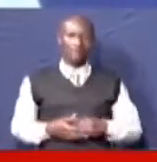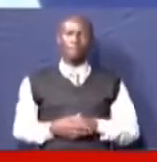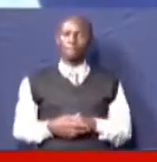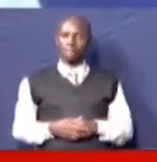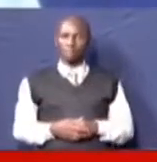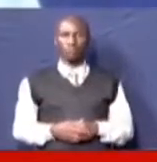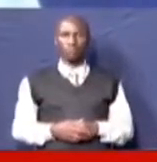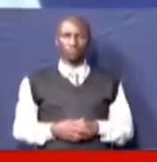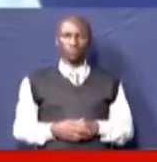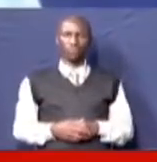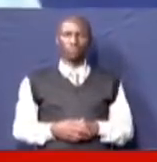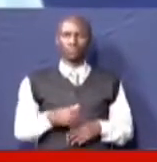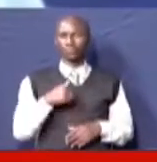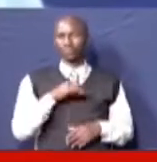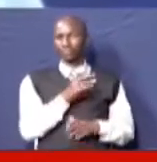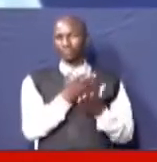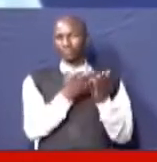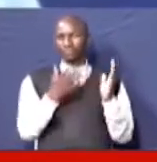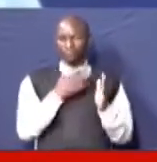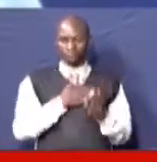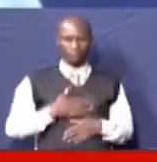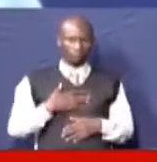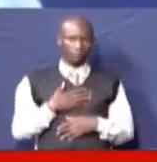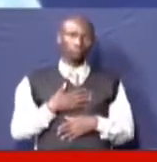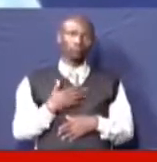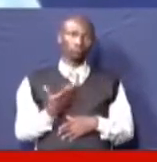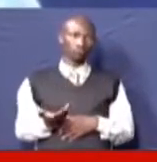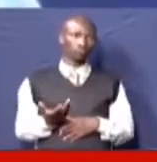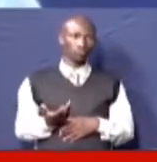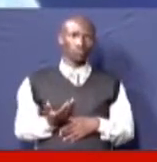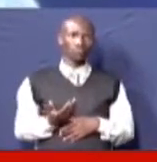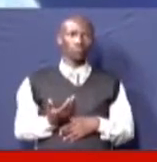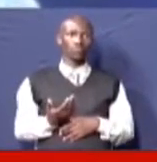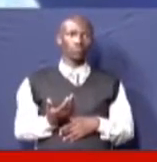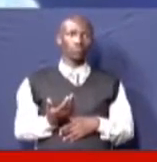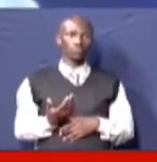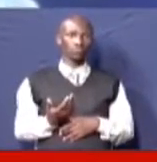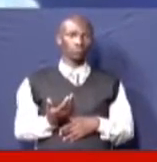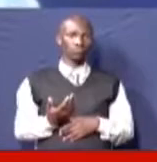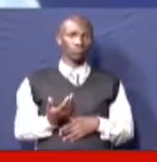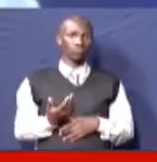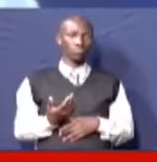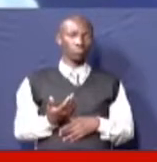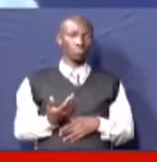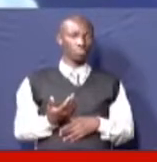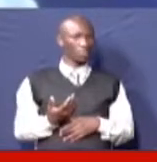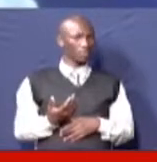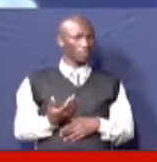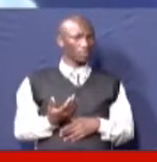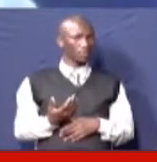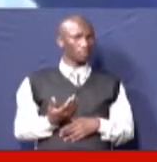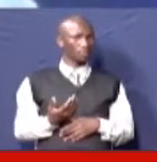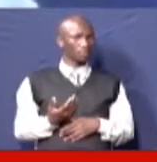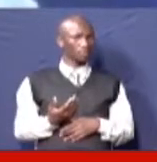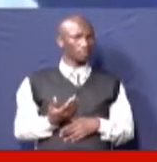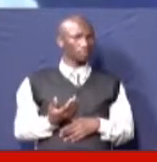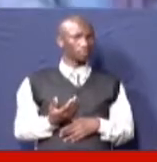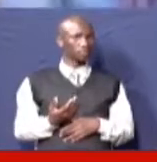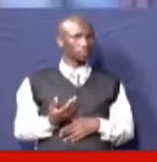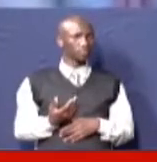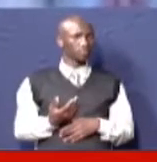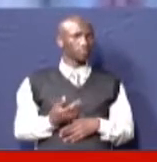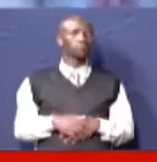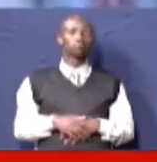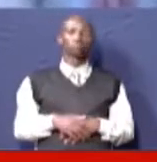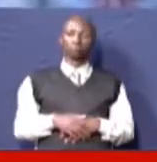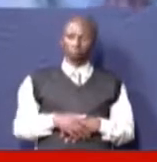Wow, I beg you, and ni mwuri kwesta, kama maitu yu wadhe vla mwibai, forget about parties and aimo kasusi atongo.